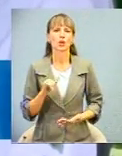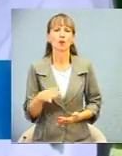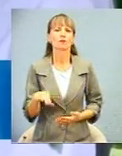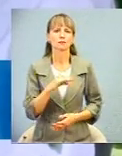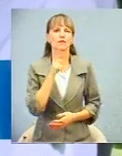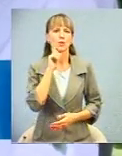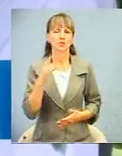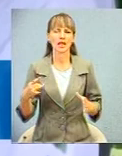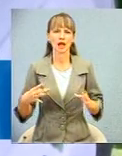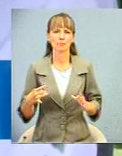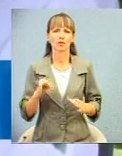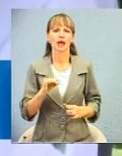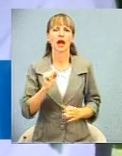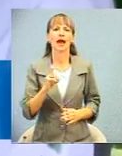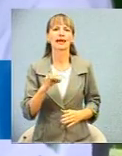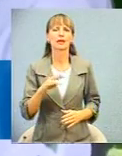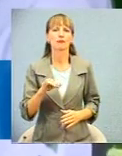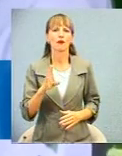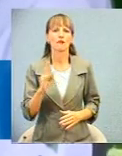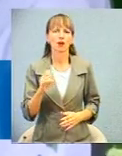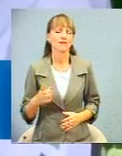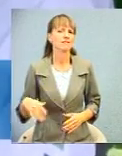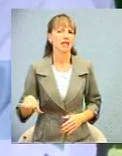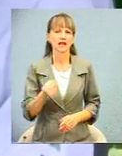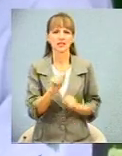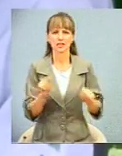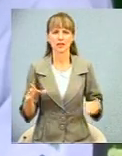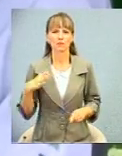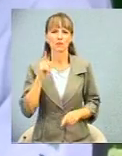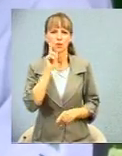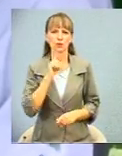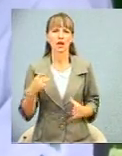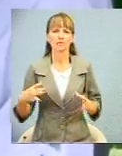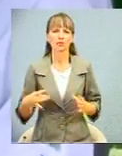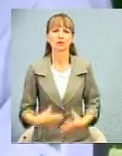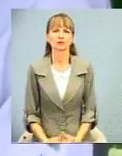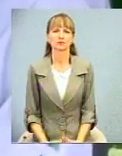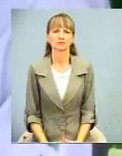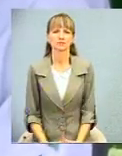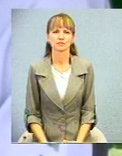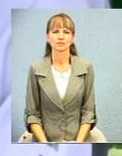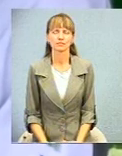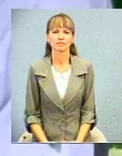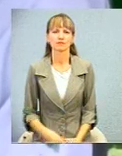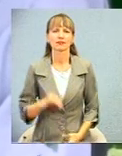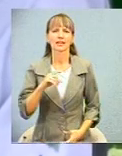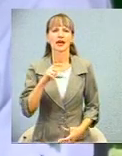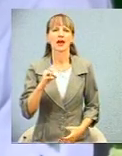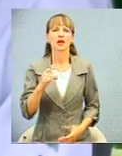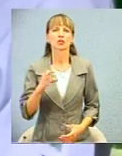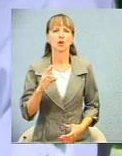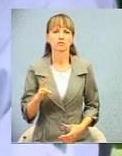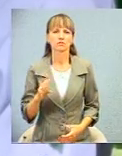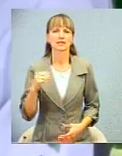вкусний арбуз, і Якимівка, і везде-везде. Був дуже вкусний арбуз. И Херсон